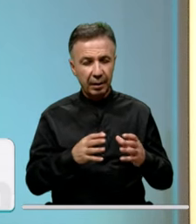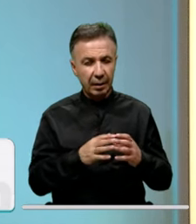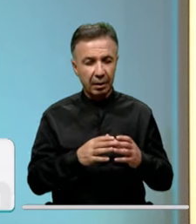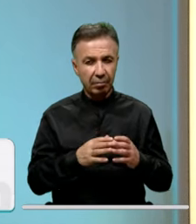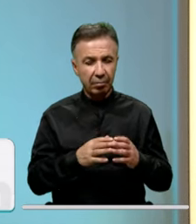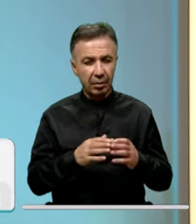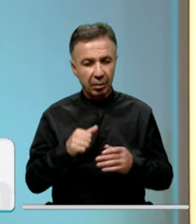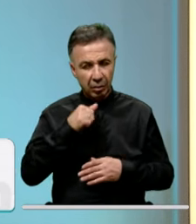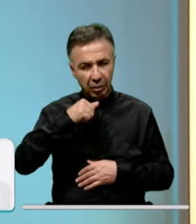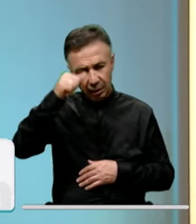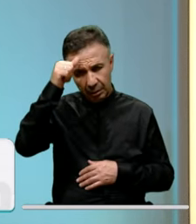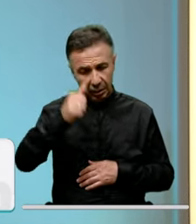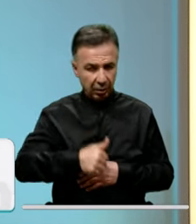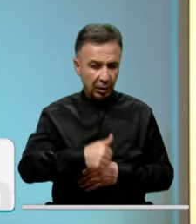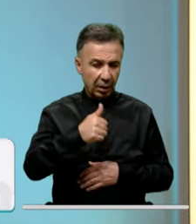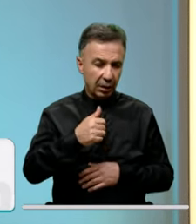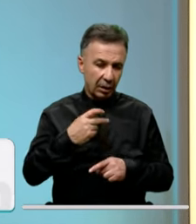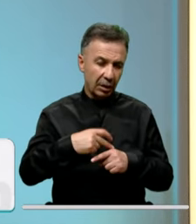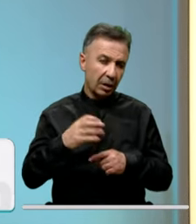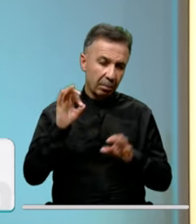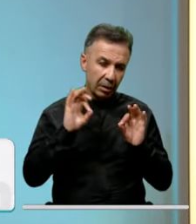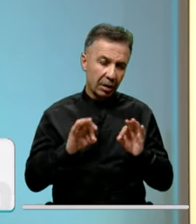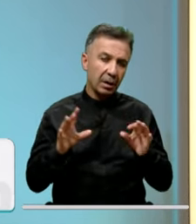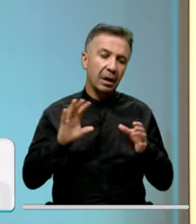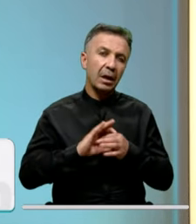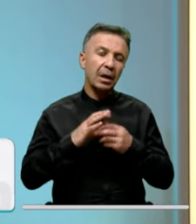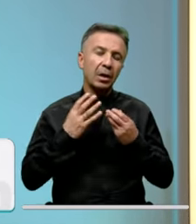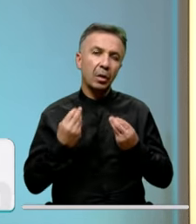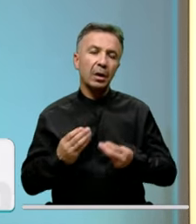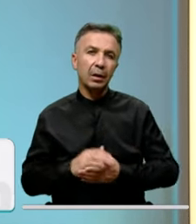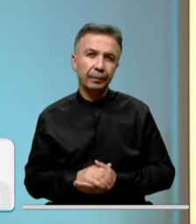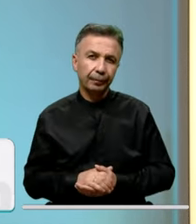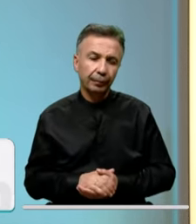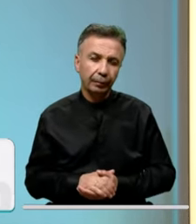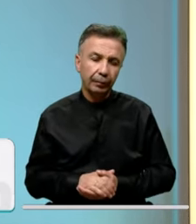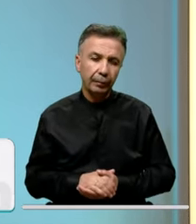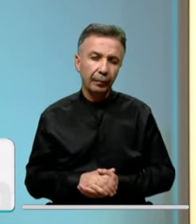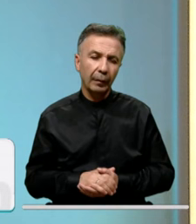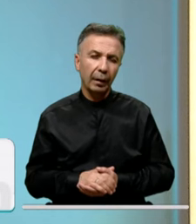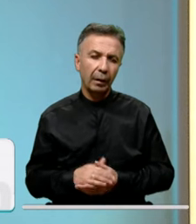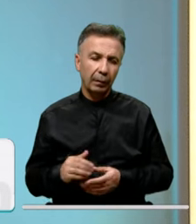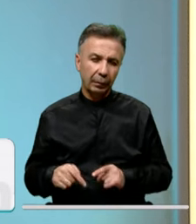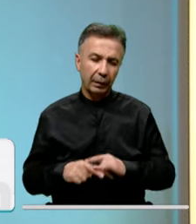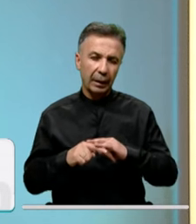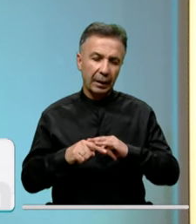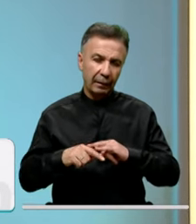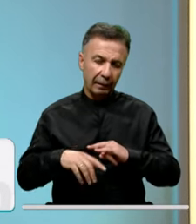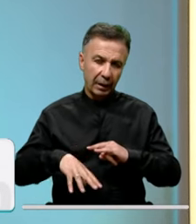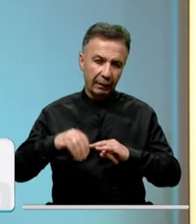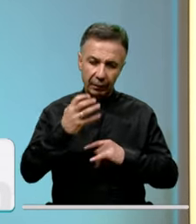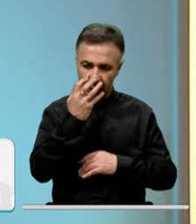makamları Zilhicce'nin başlangıcıyla ilgili olarak, yani Arafat Vakfesi de o gün onun